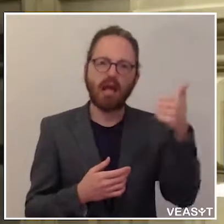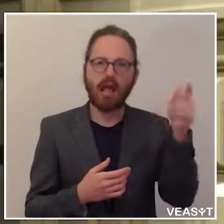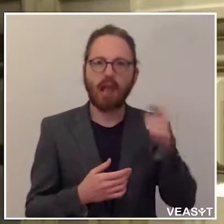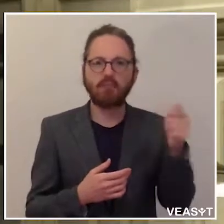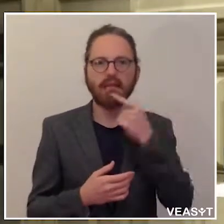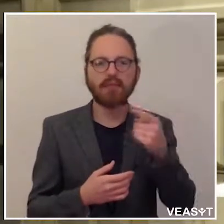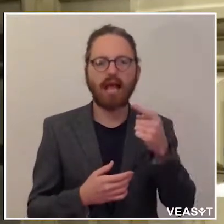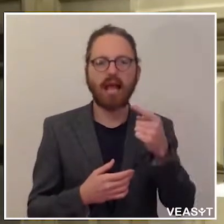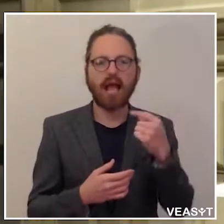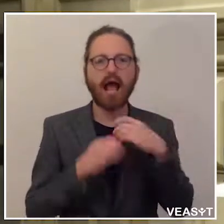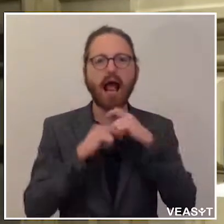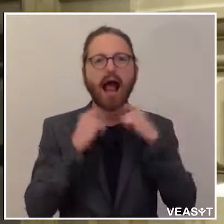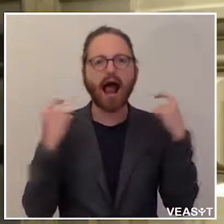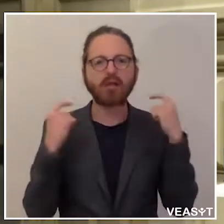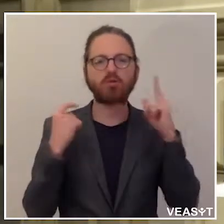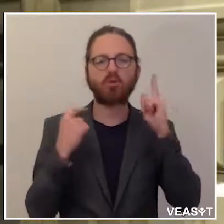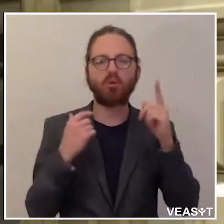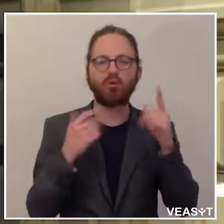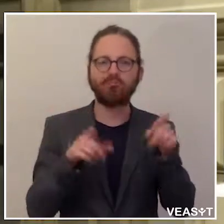stars di einstein